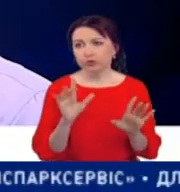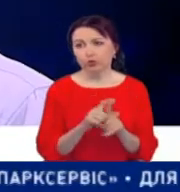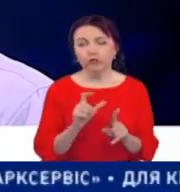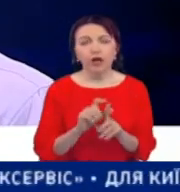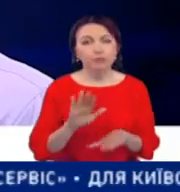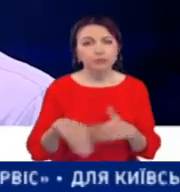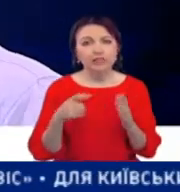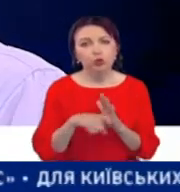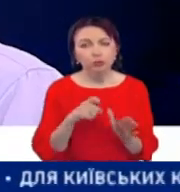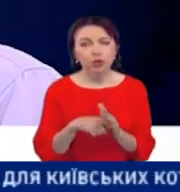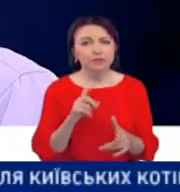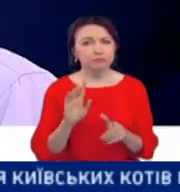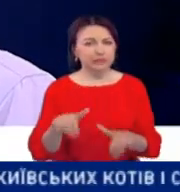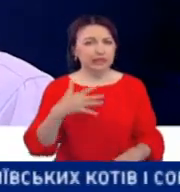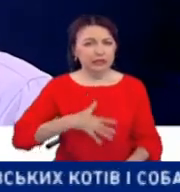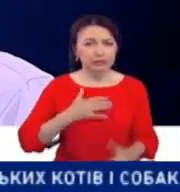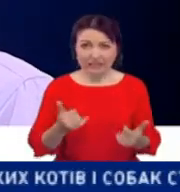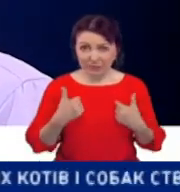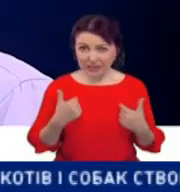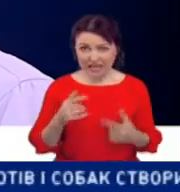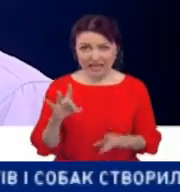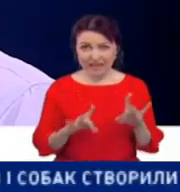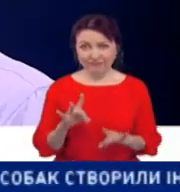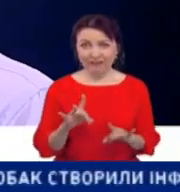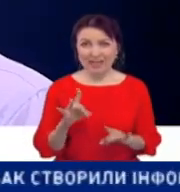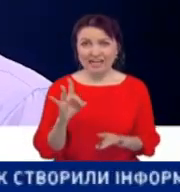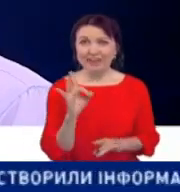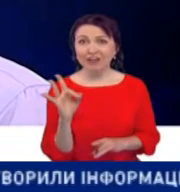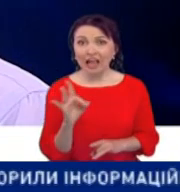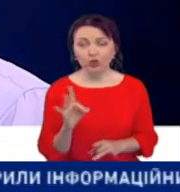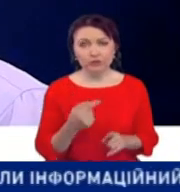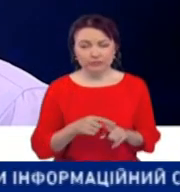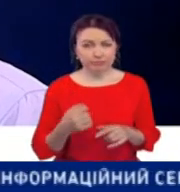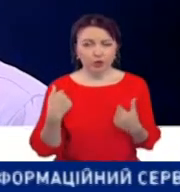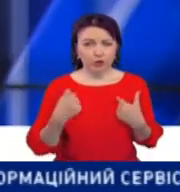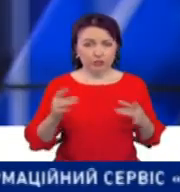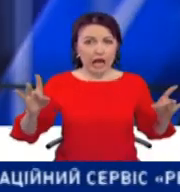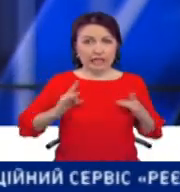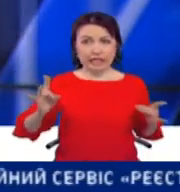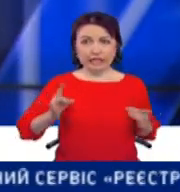Донбасу, для мене референдум це трошки визиває таку алергію,